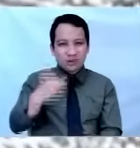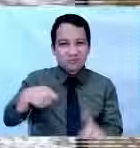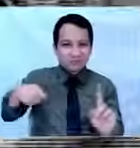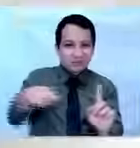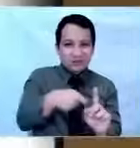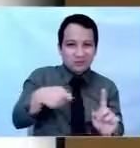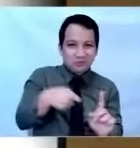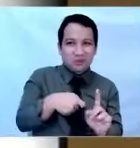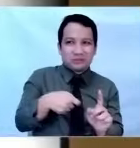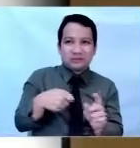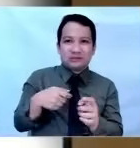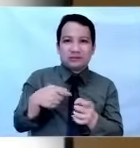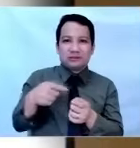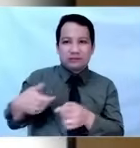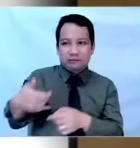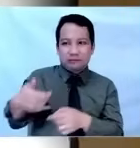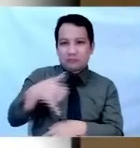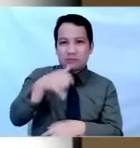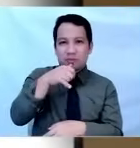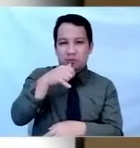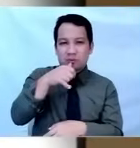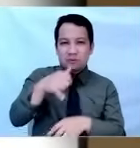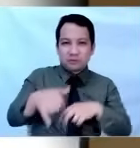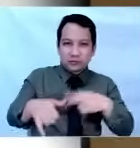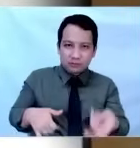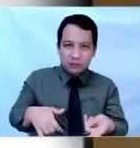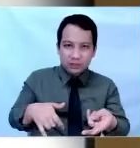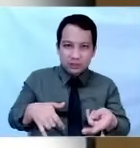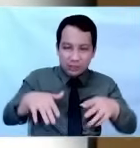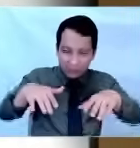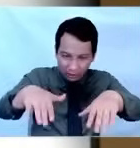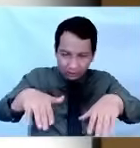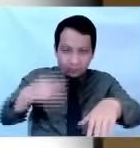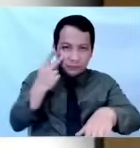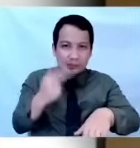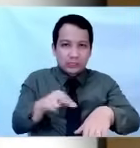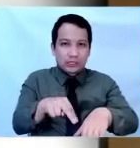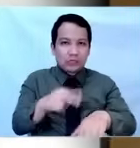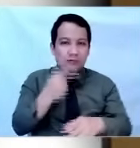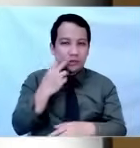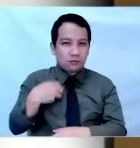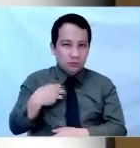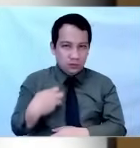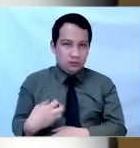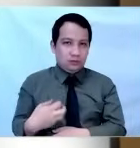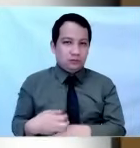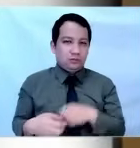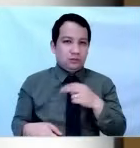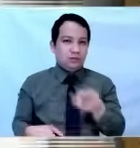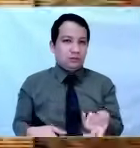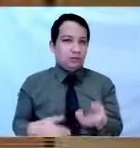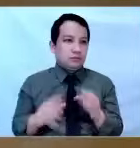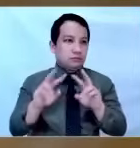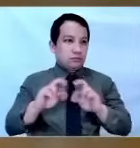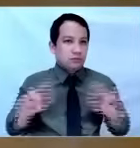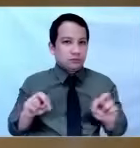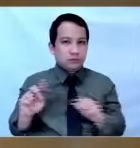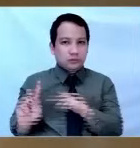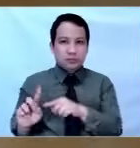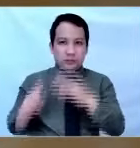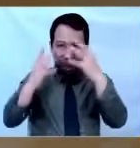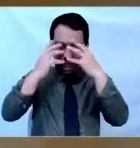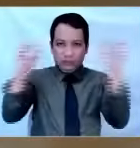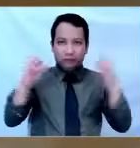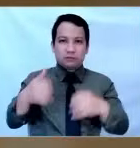kainuman. Nakahandusay pa sa damuhan ang katawan ng biktima ng datna ng mga pulis. Sa investigasyon, lumabas na nag-amok ang biktima habang